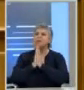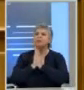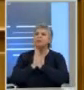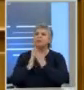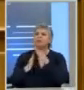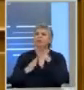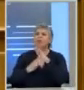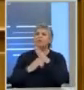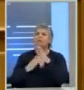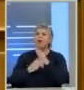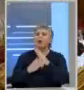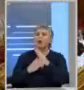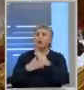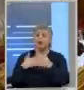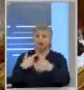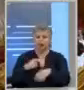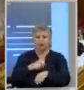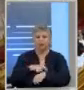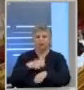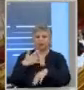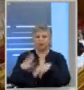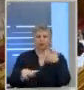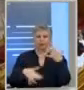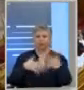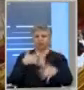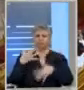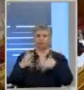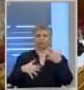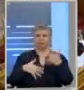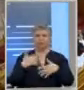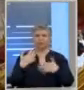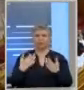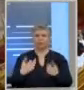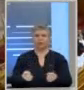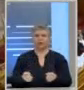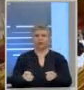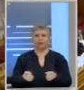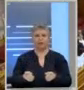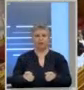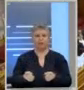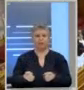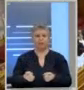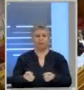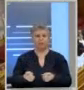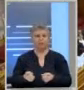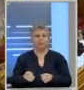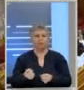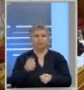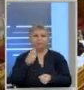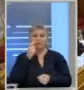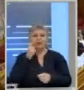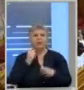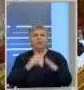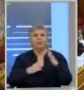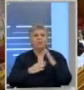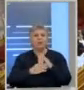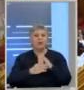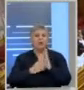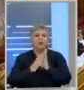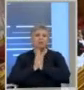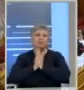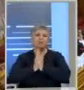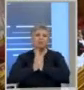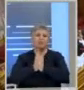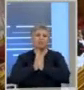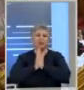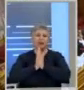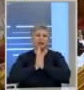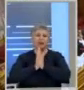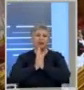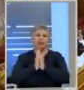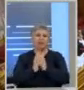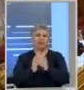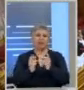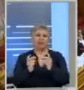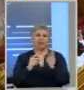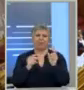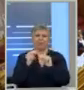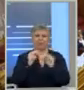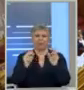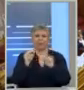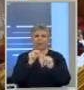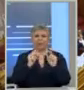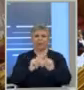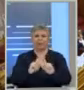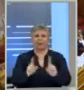Ναι, να το... Παρακαλώ, κάντε ησυχία. Κάντε ησυχία, σταματήστε τους σχολιασμούς,